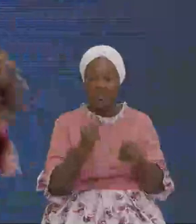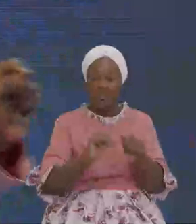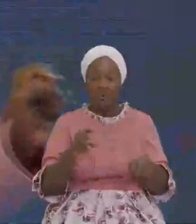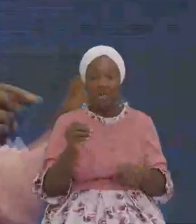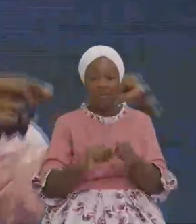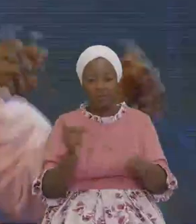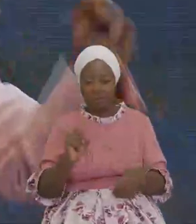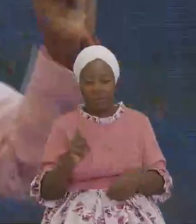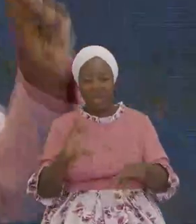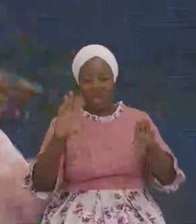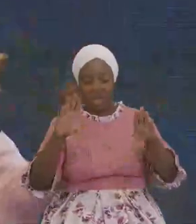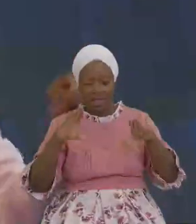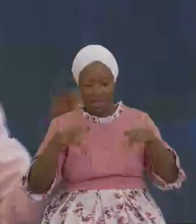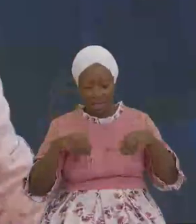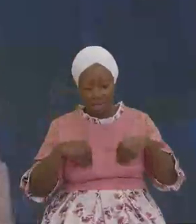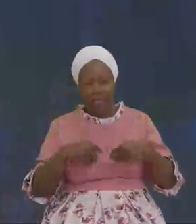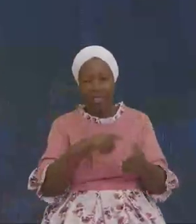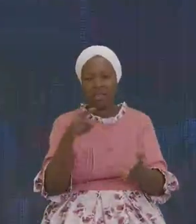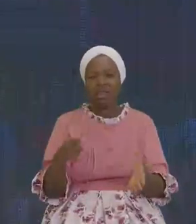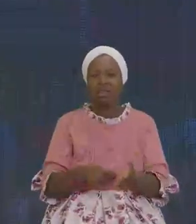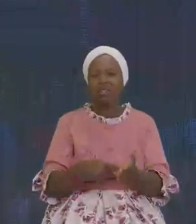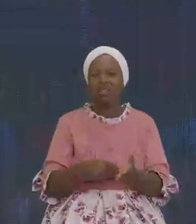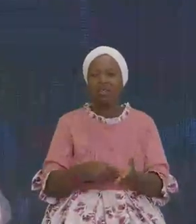notre continent, tout le monde partout,